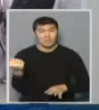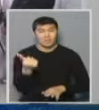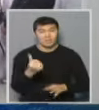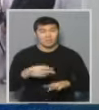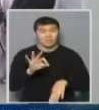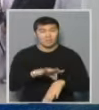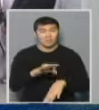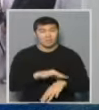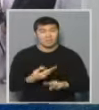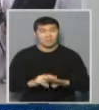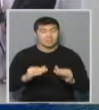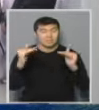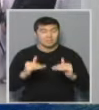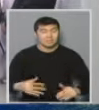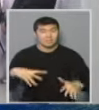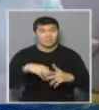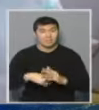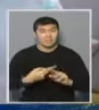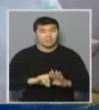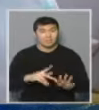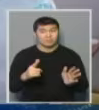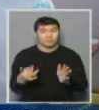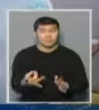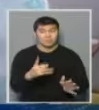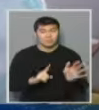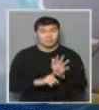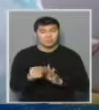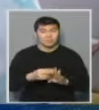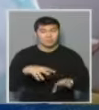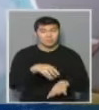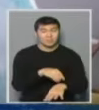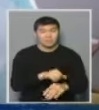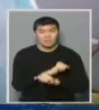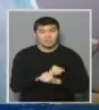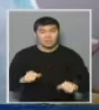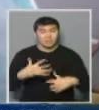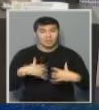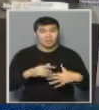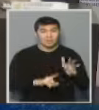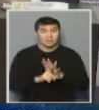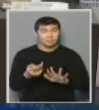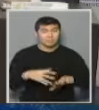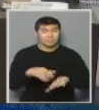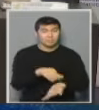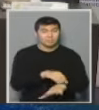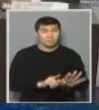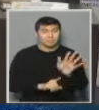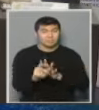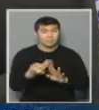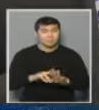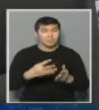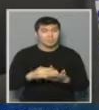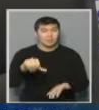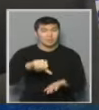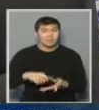количество больных снизилось в 1,7 раза. Однако нельзя расслабляться. Появился новый штамм. Поэтому